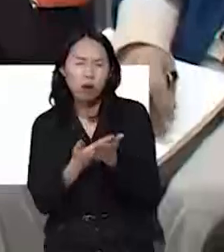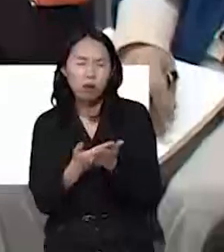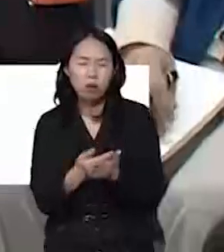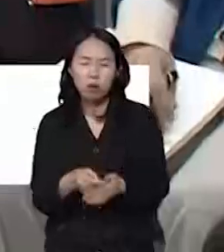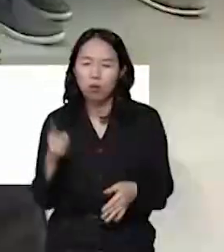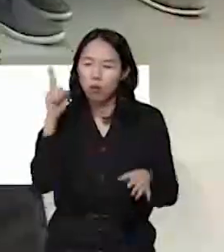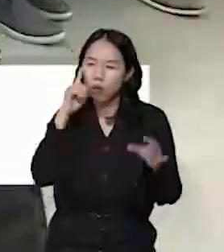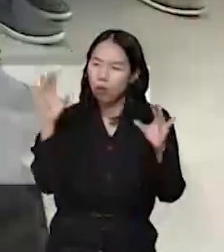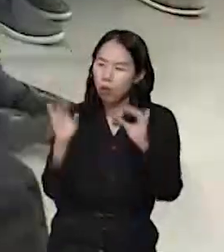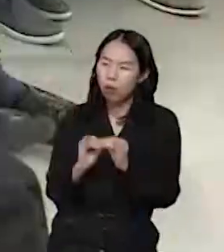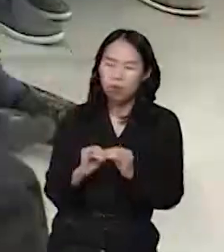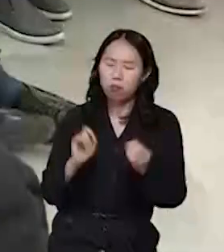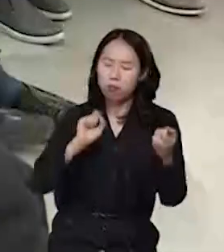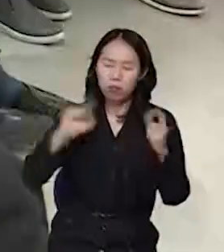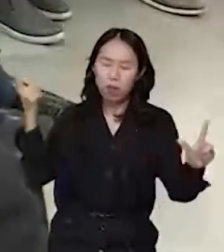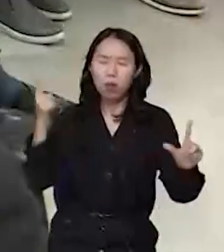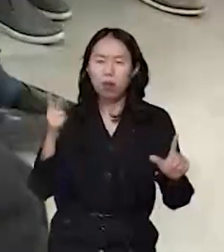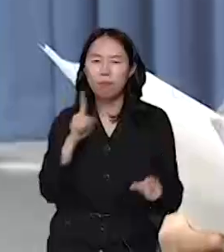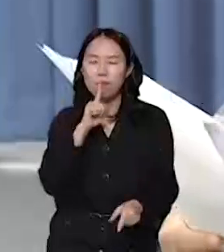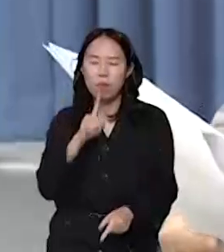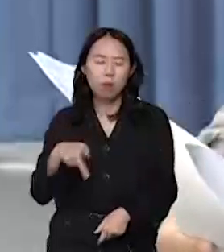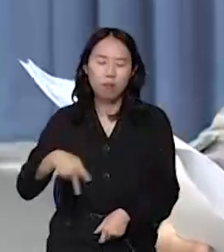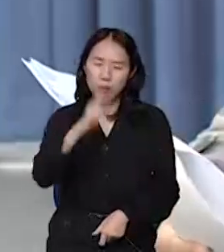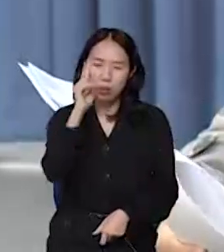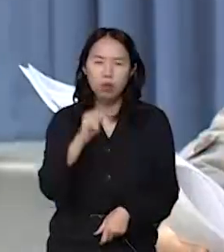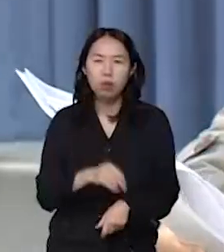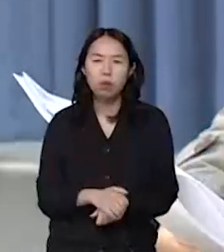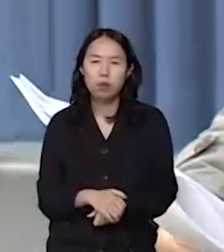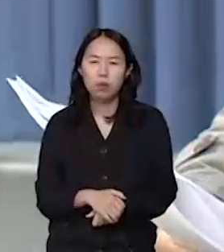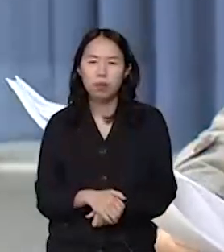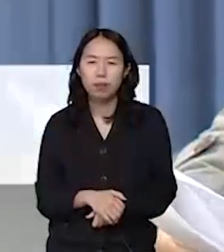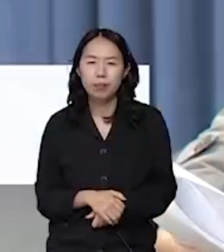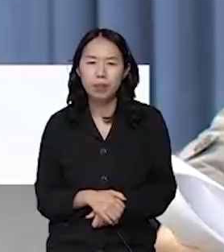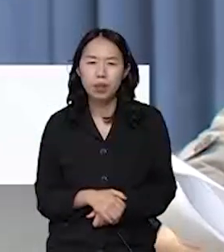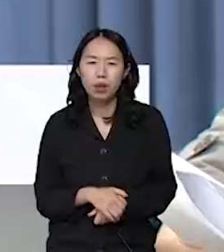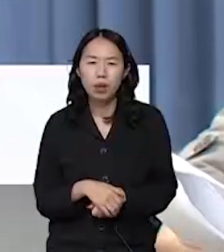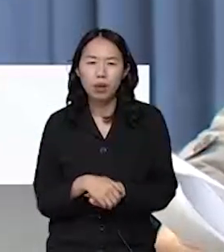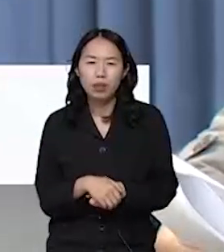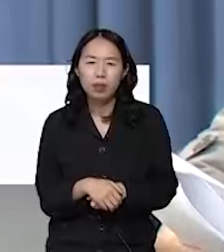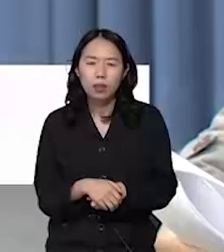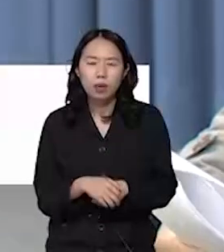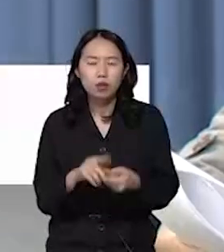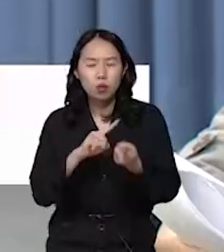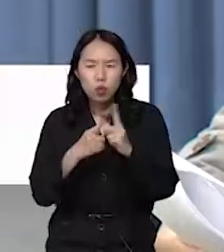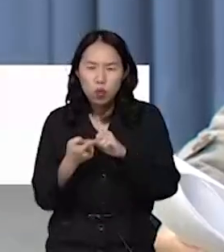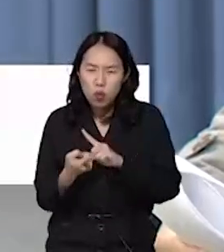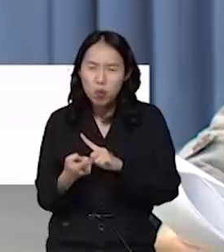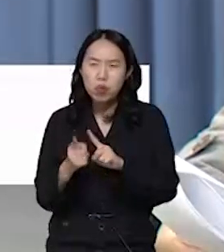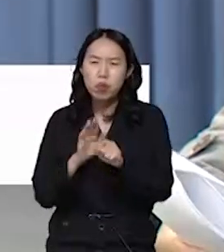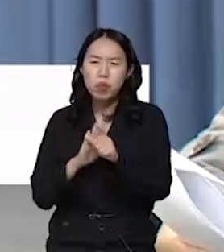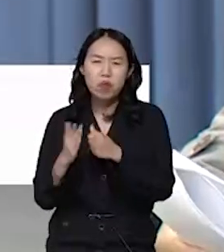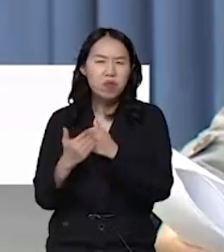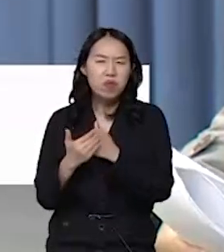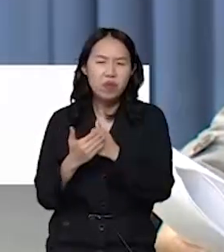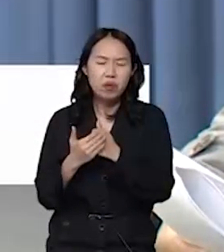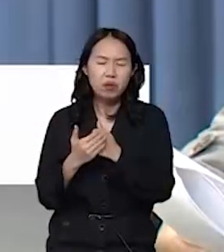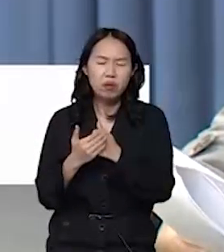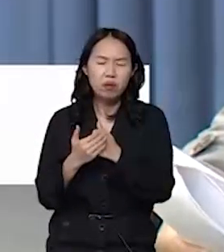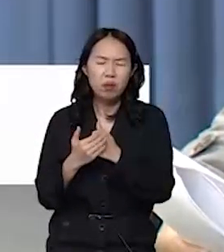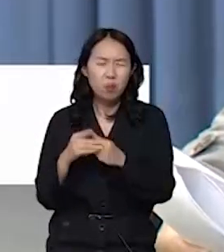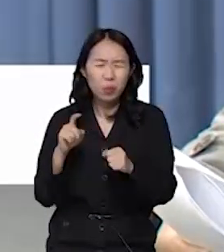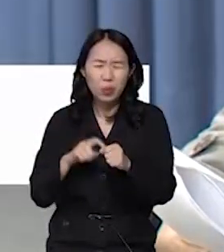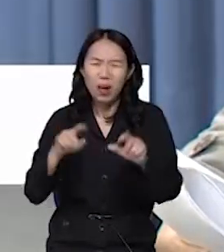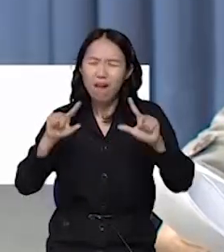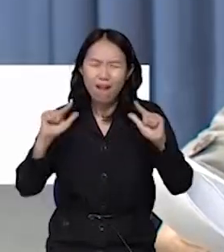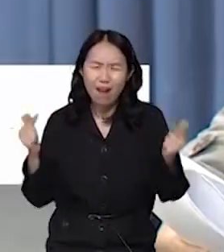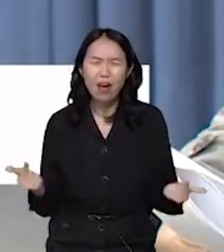동의하지 않는다며 선을 그었습니다. 전제되어서 상생 방안을 마련하는 것에 대해서는 동의하지 않는다는 겁니다. 아까 그런